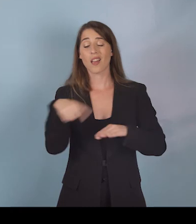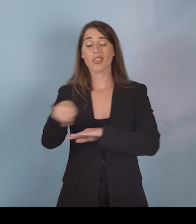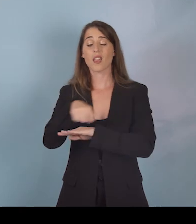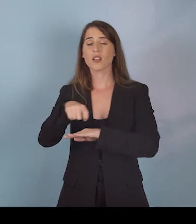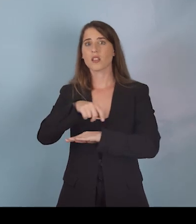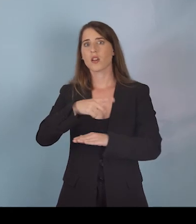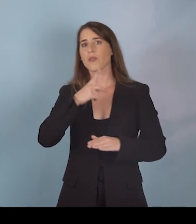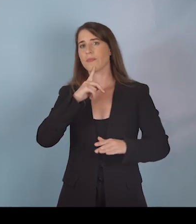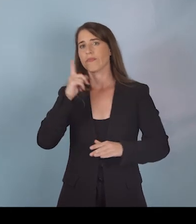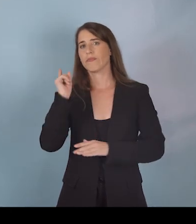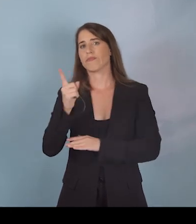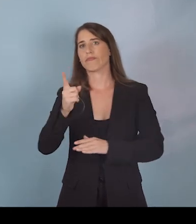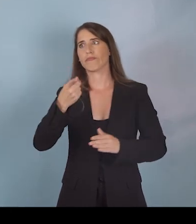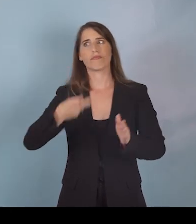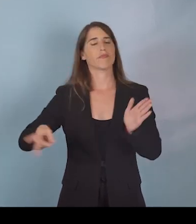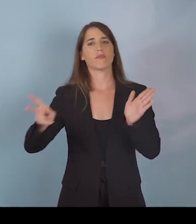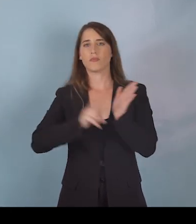και απαγορεύσει.